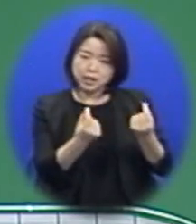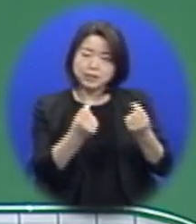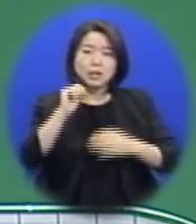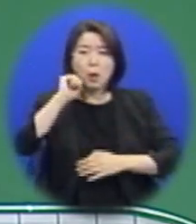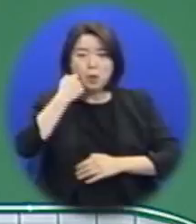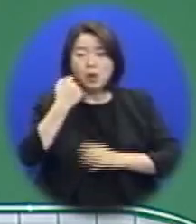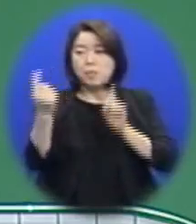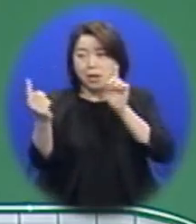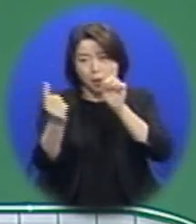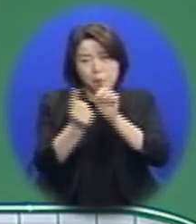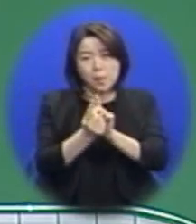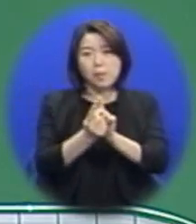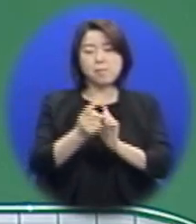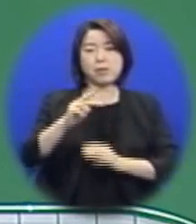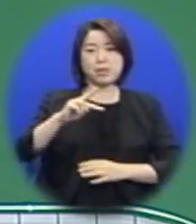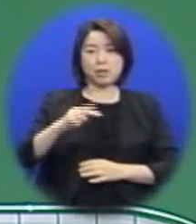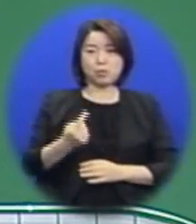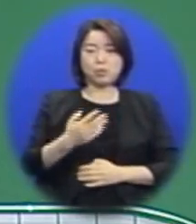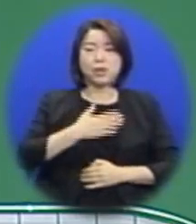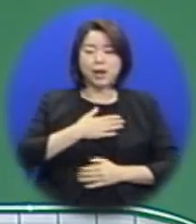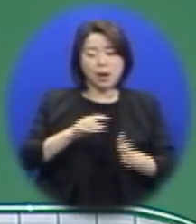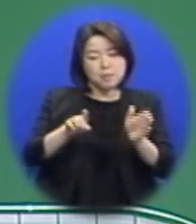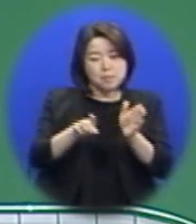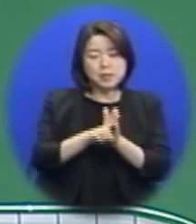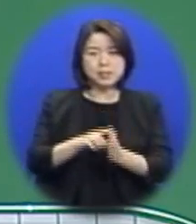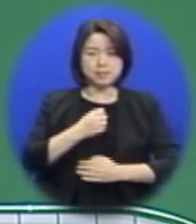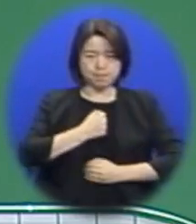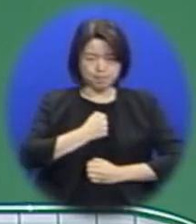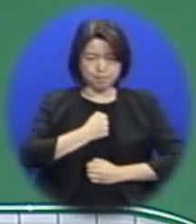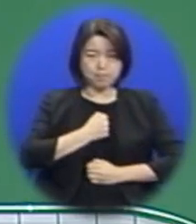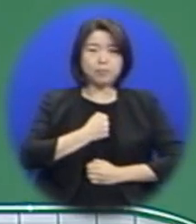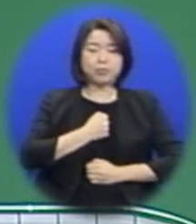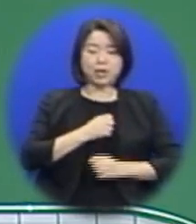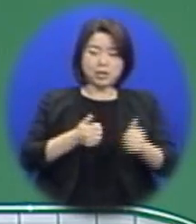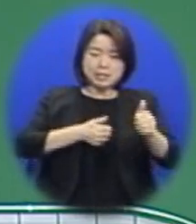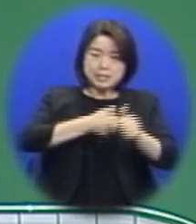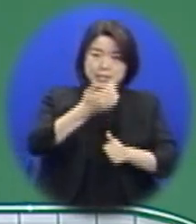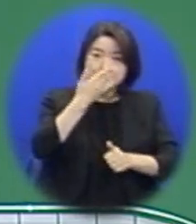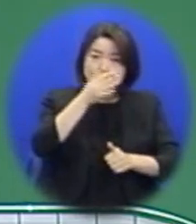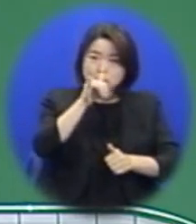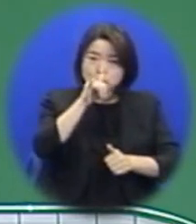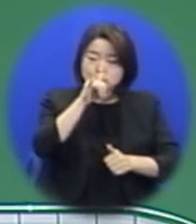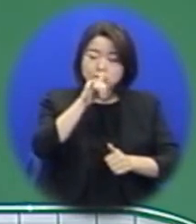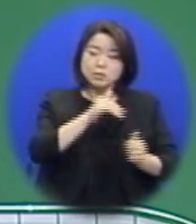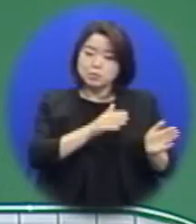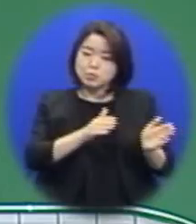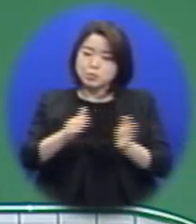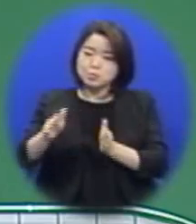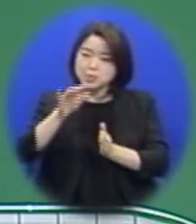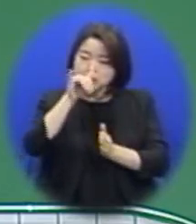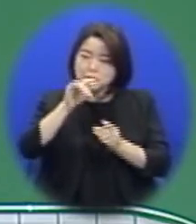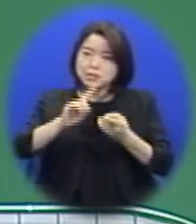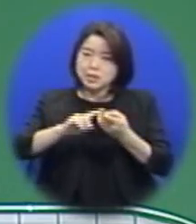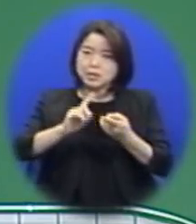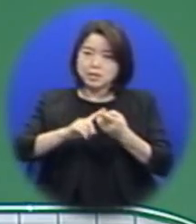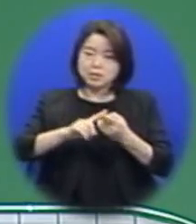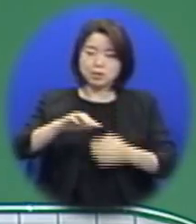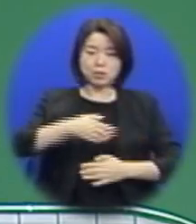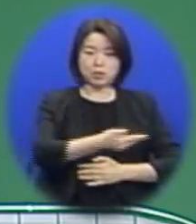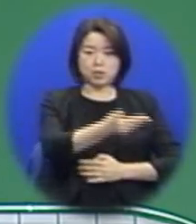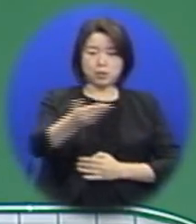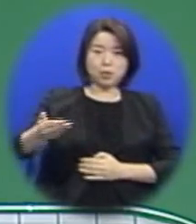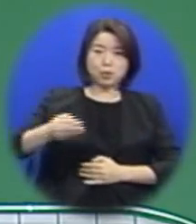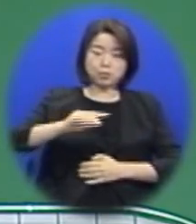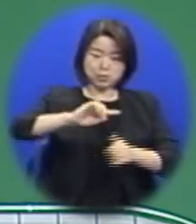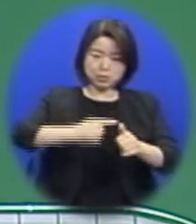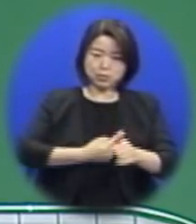할지라도 내가 믿음을 지키고 그리고 승리할 수 있는 준비가 되었는지를 여러분 스스로